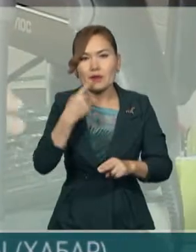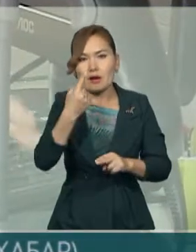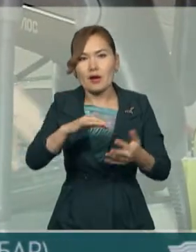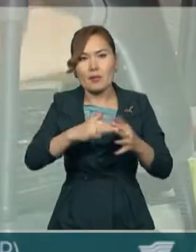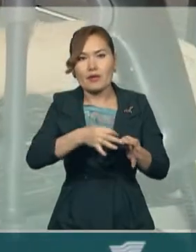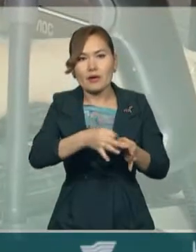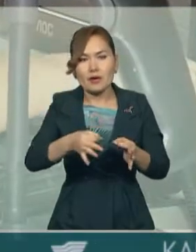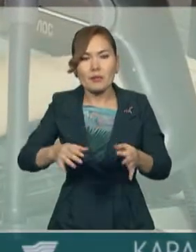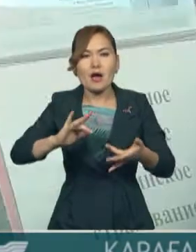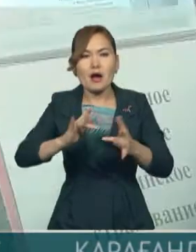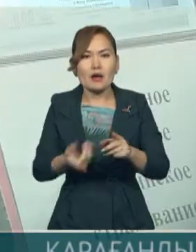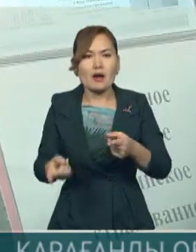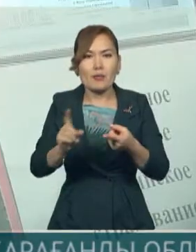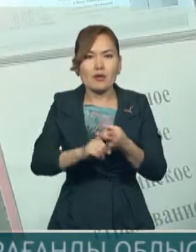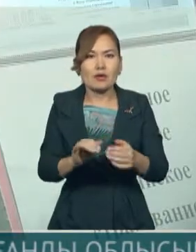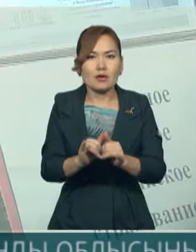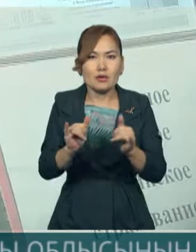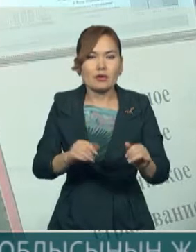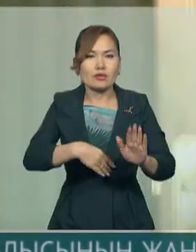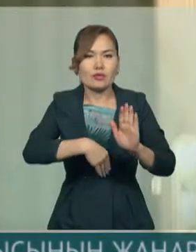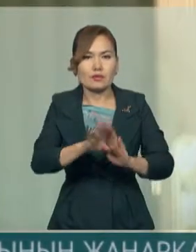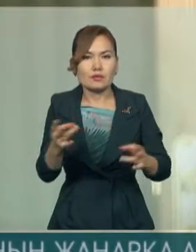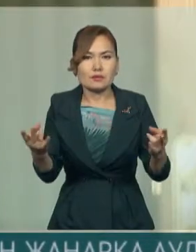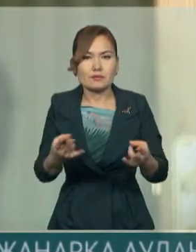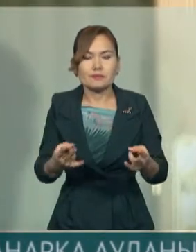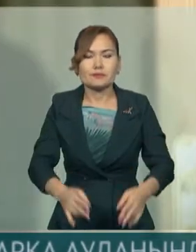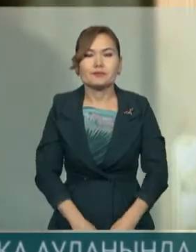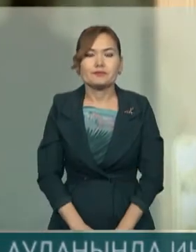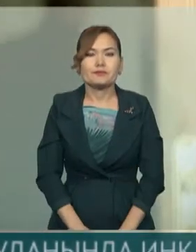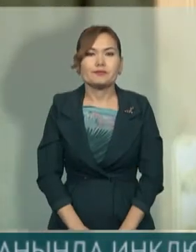мекендерде ғаламтор байланысын жақсарту көзделген.